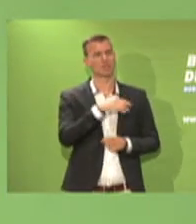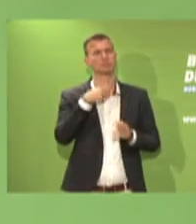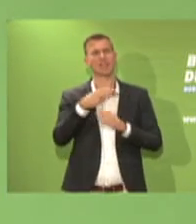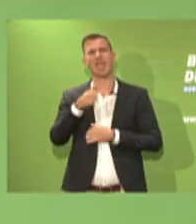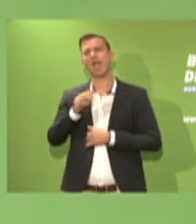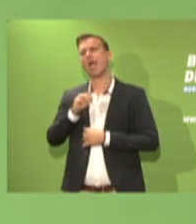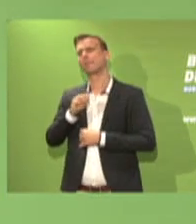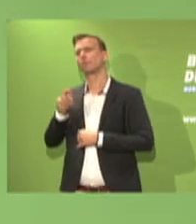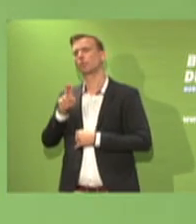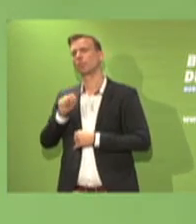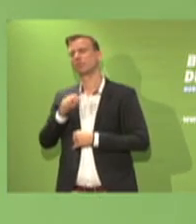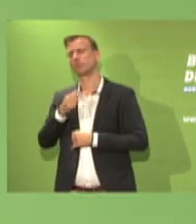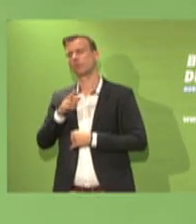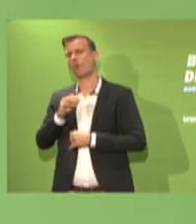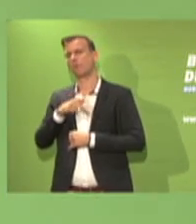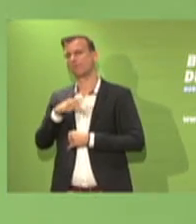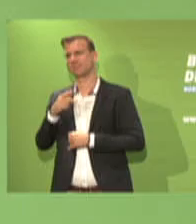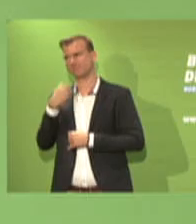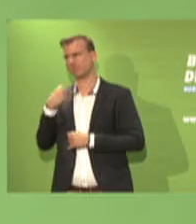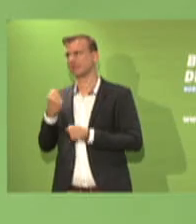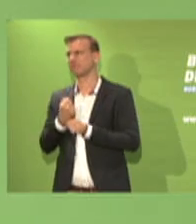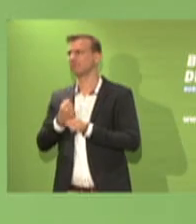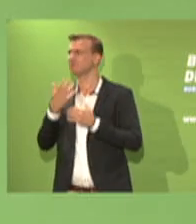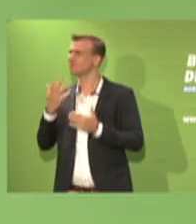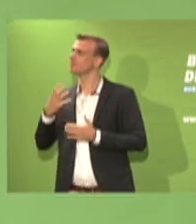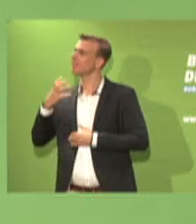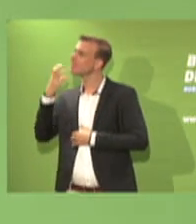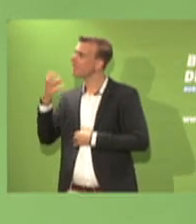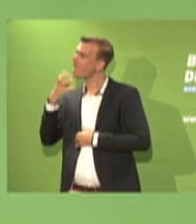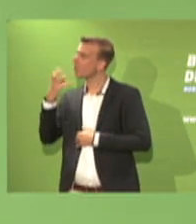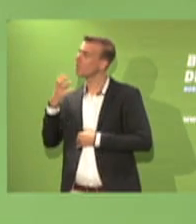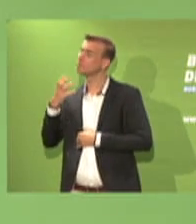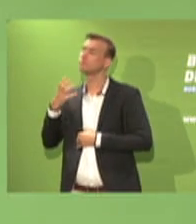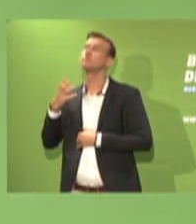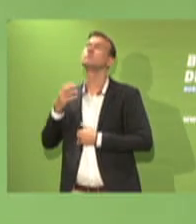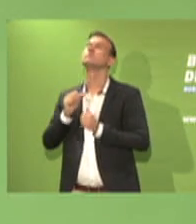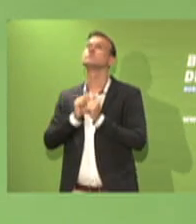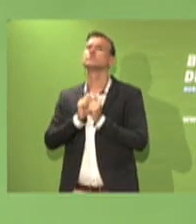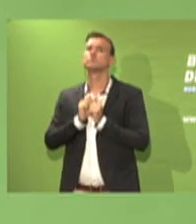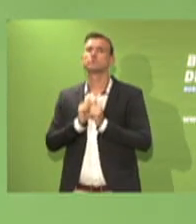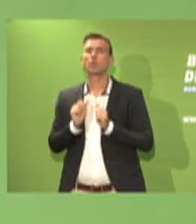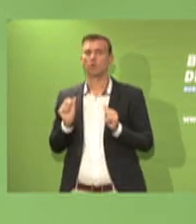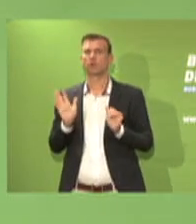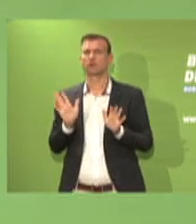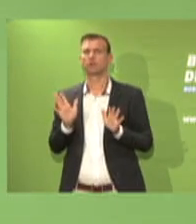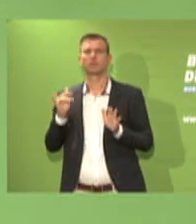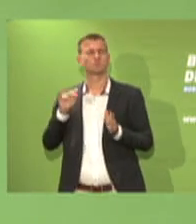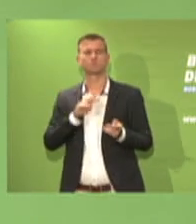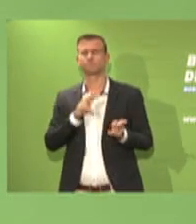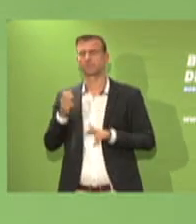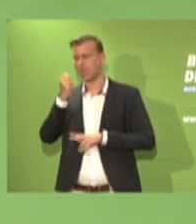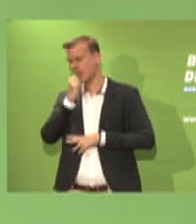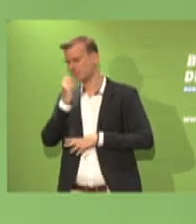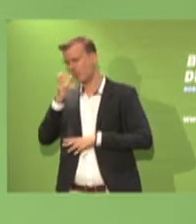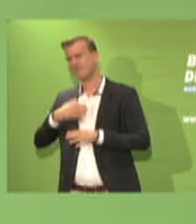Hamm-Üntrop getan. Und dieser Traum hat sich Gott sei Dank zu einem Albtraum entwickelt, weil es ist ein